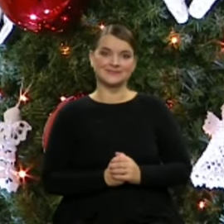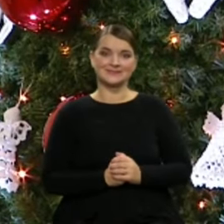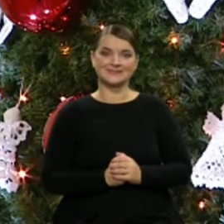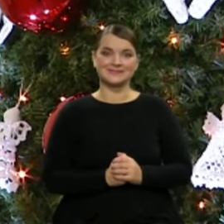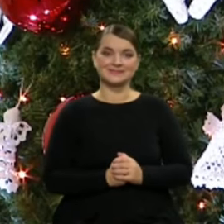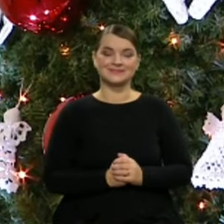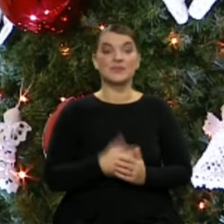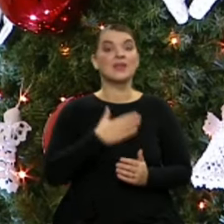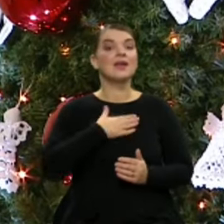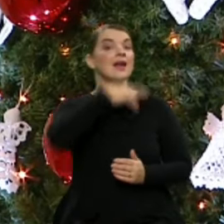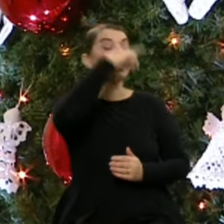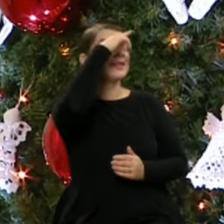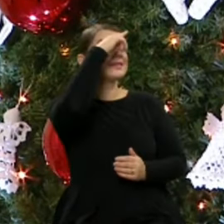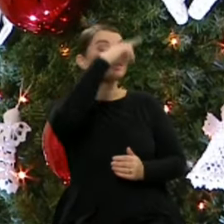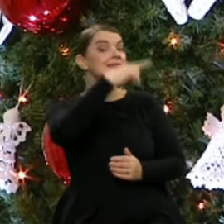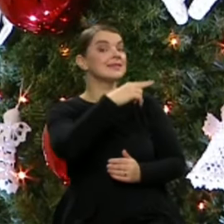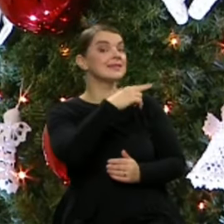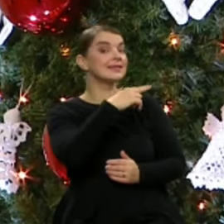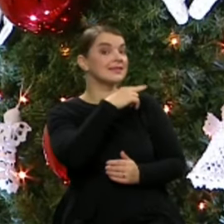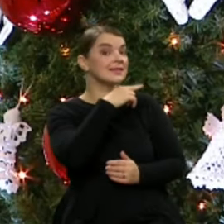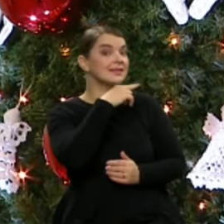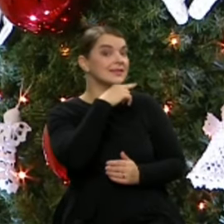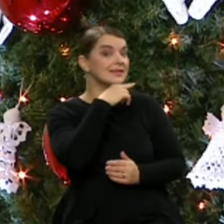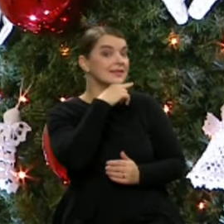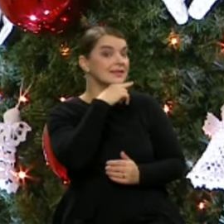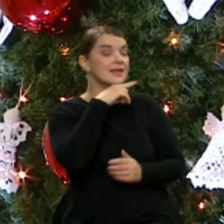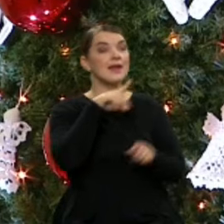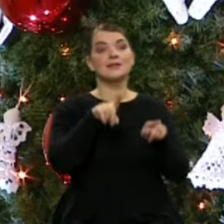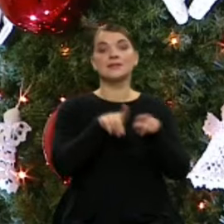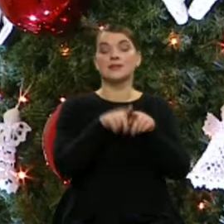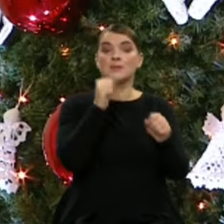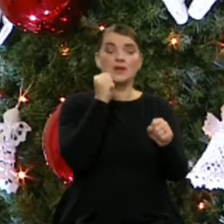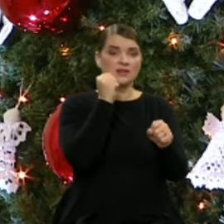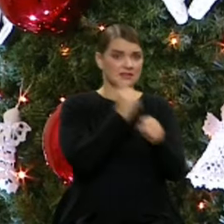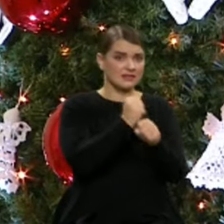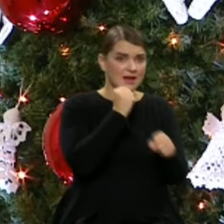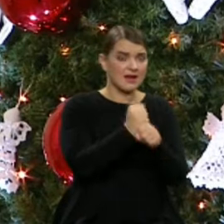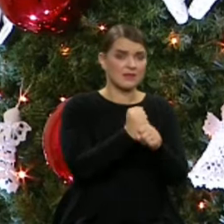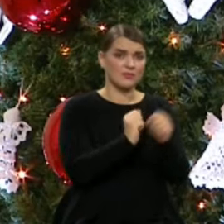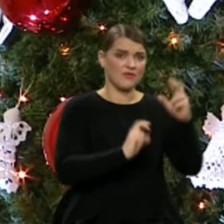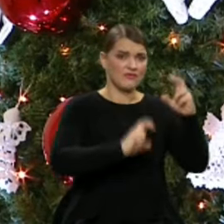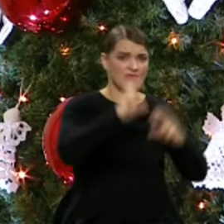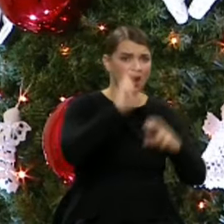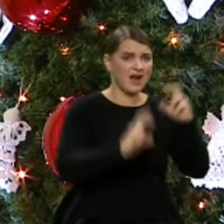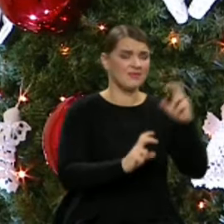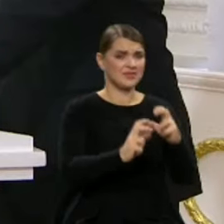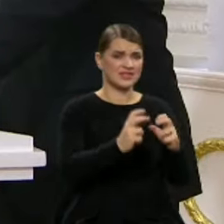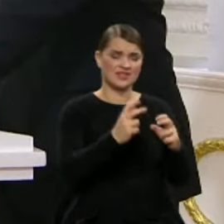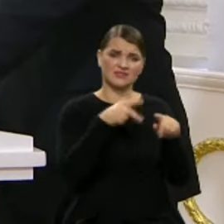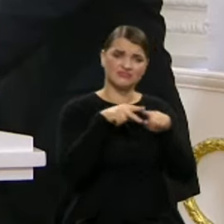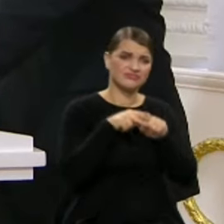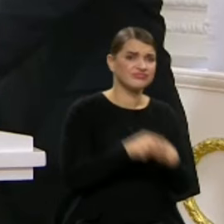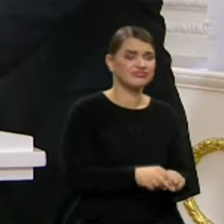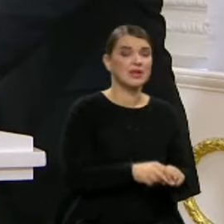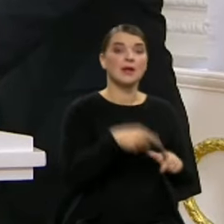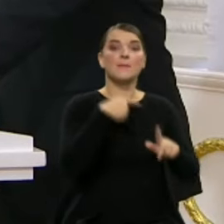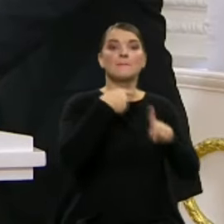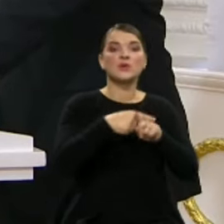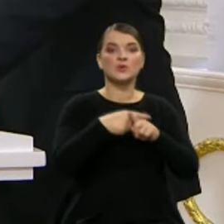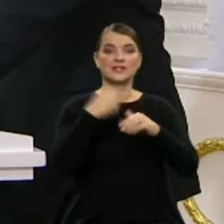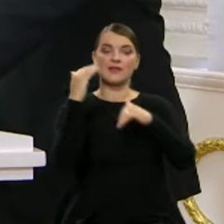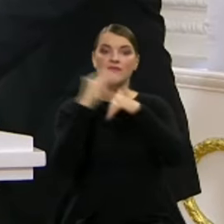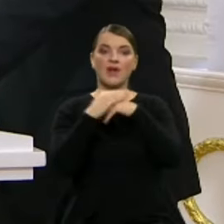Kad tėvukas be labai sudėtingo darbo Klaipėdos celiuliozės fabrike, vakarais eina dirbti į